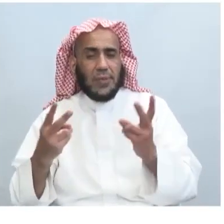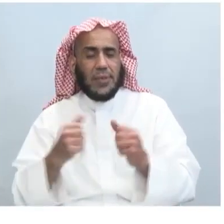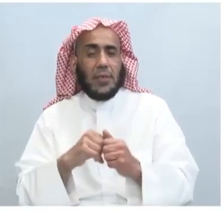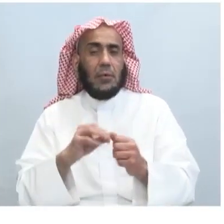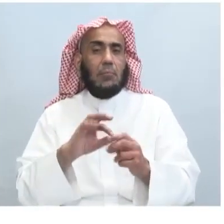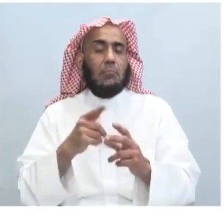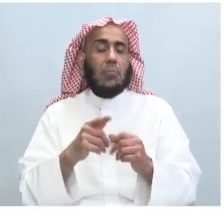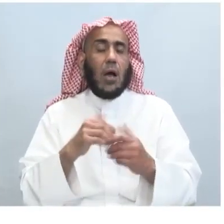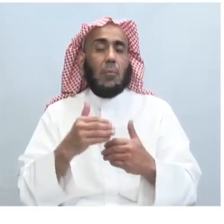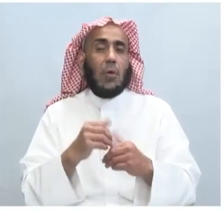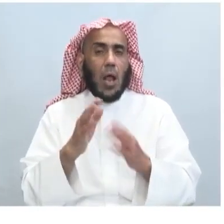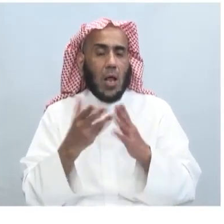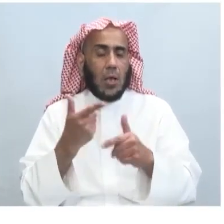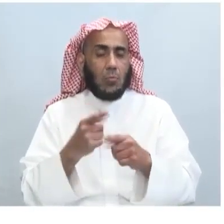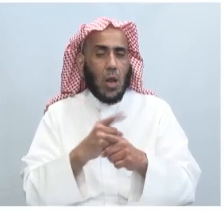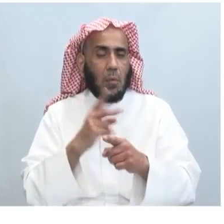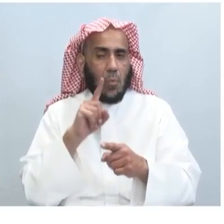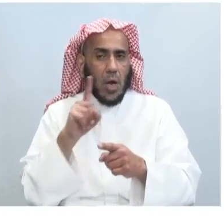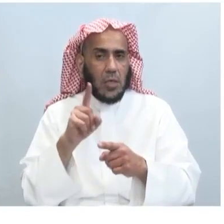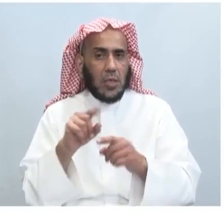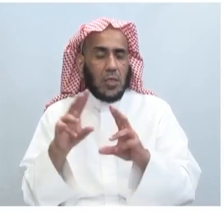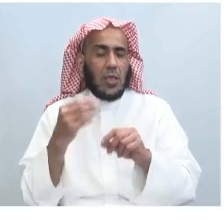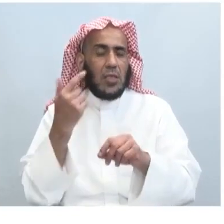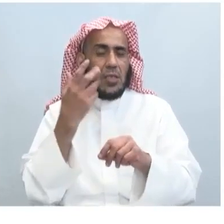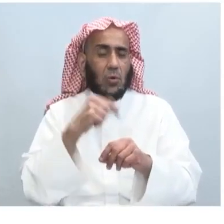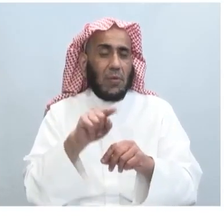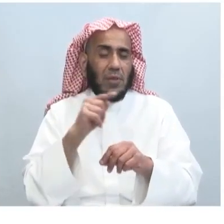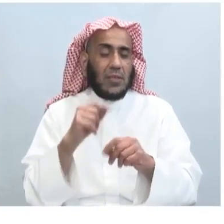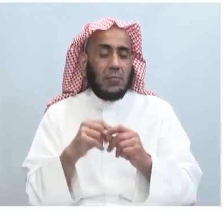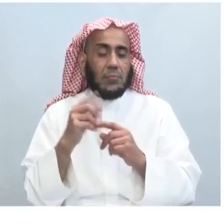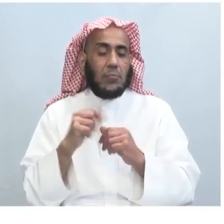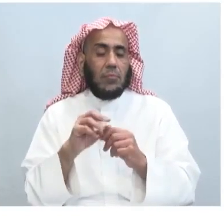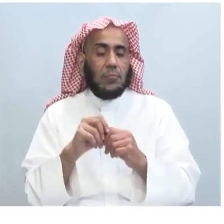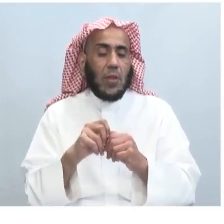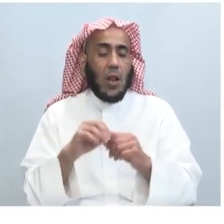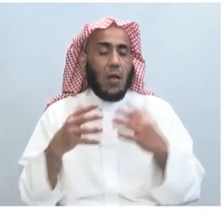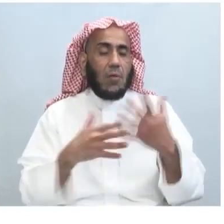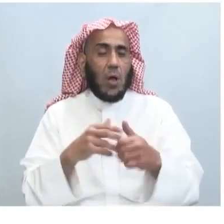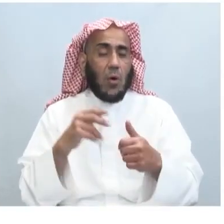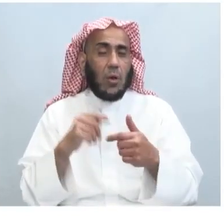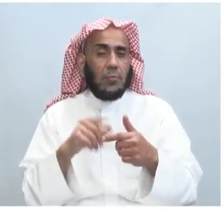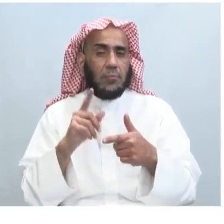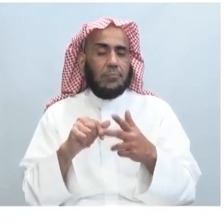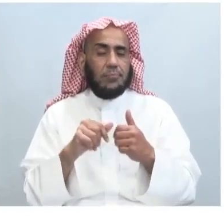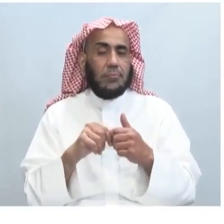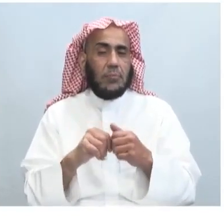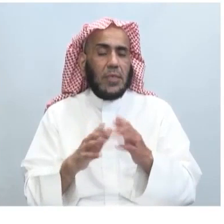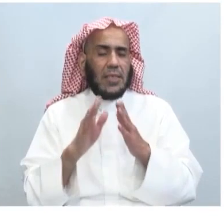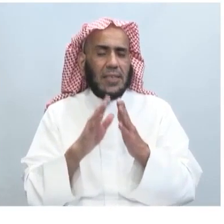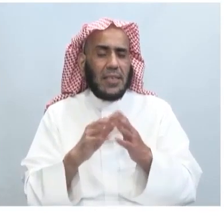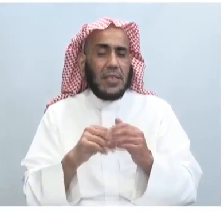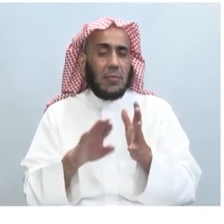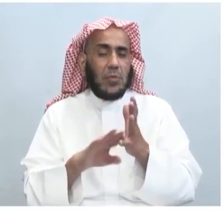ما قبل قليل ولكن ركز هنا 49.7 في المحاوله الثالثه التركيز